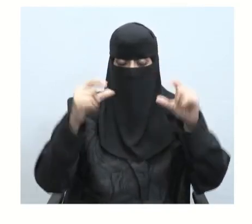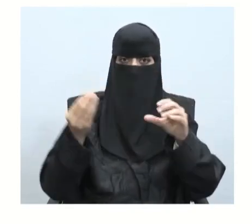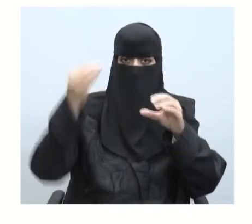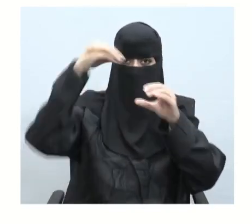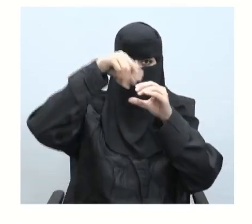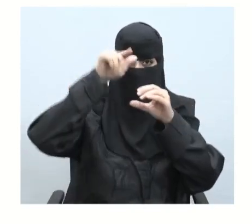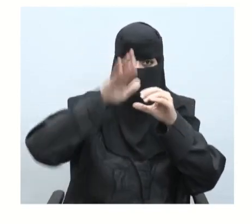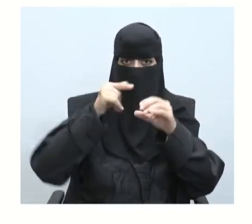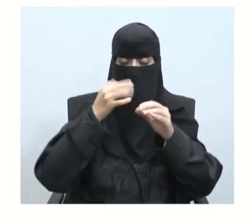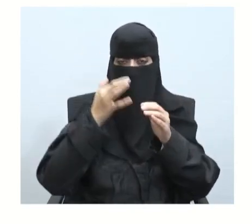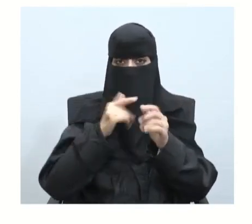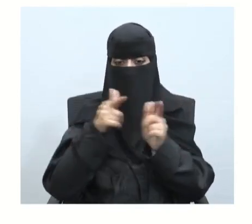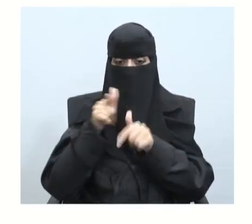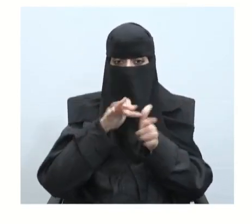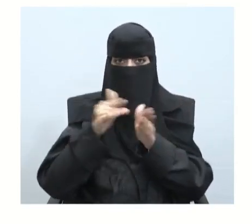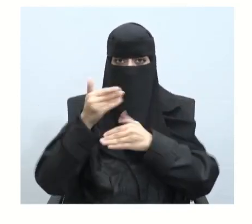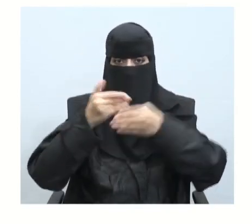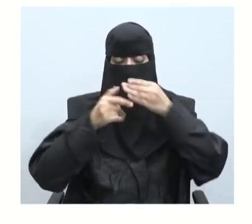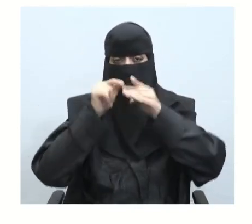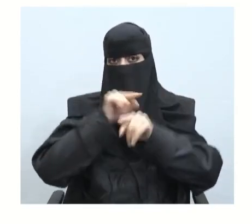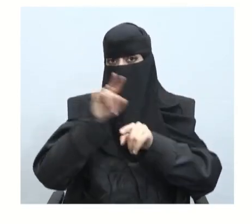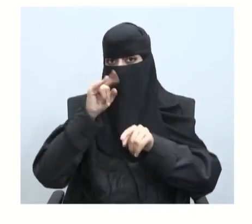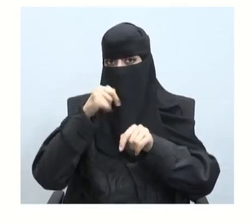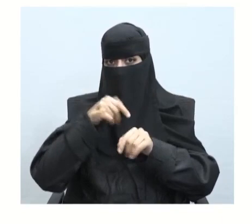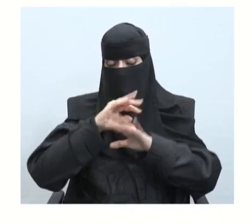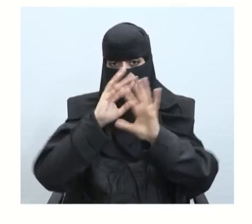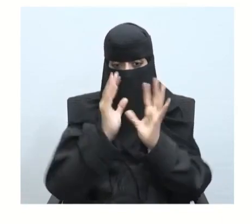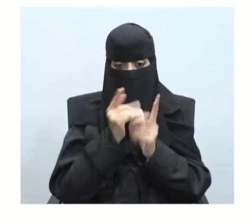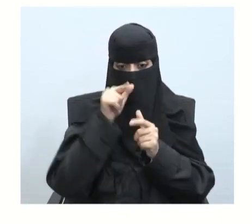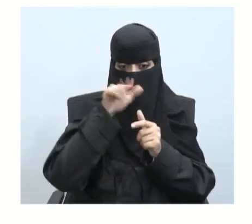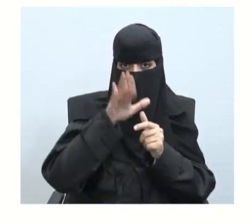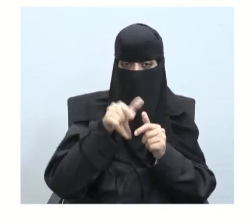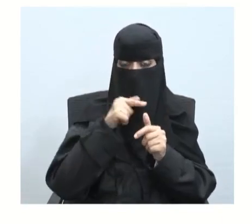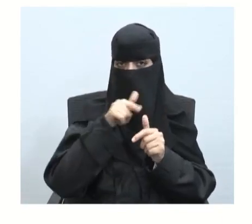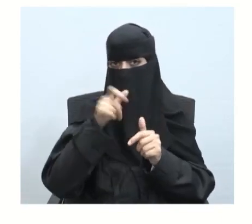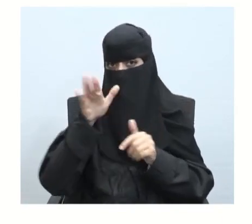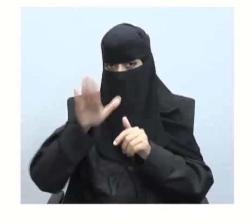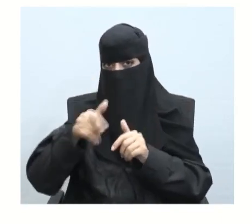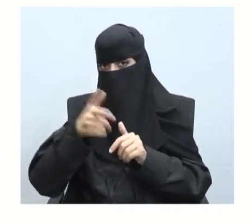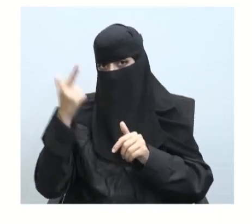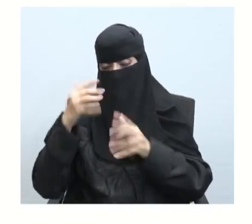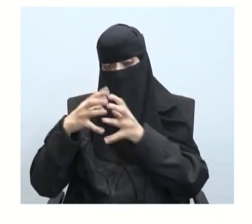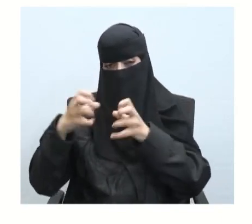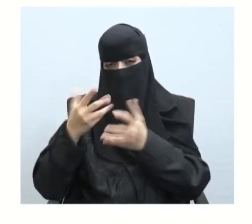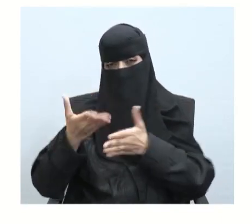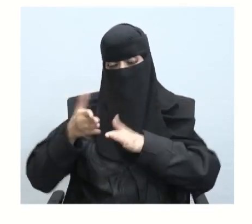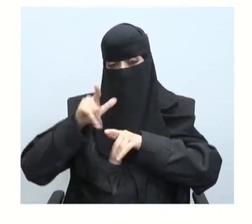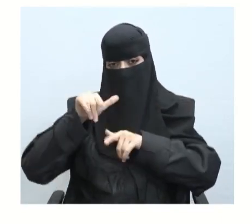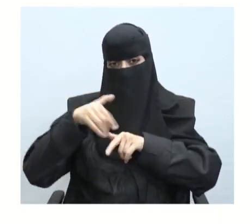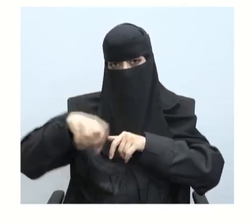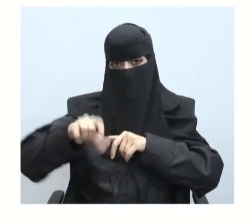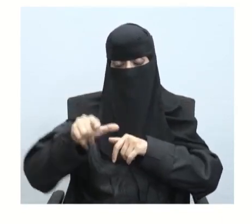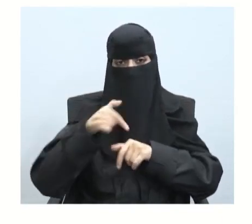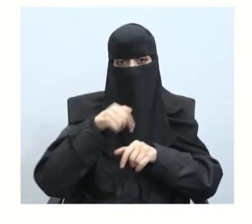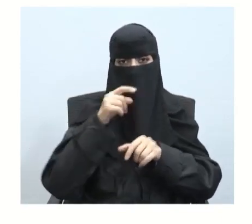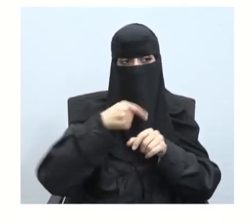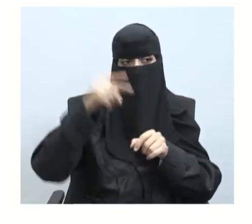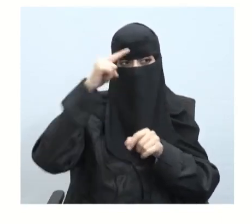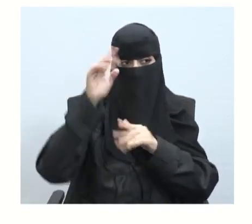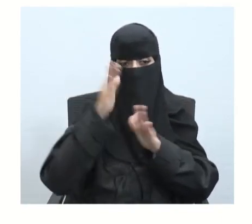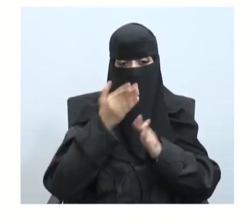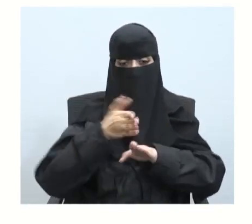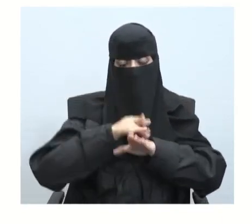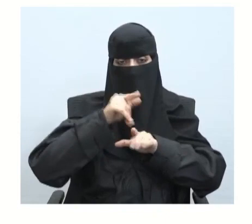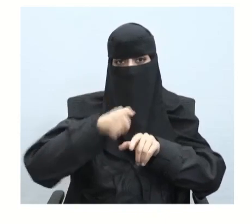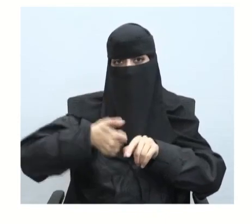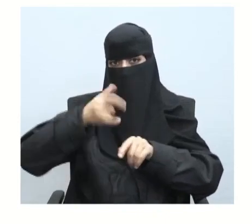في الالات البسيطه والالات المركبه لم اجملها هنا لانها هناك موجوده بالتفصيل من ناحيه الانثله على